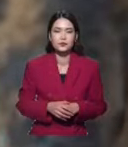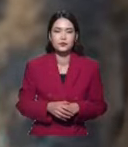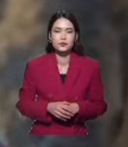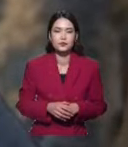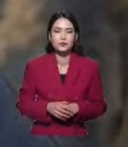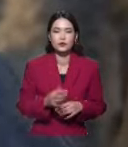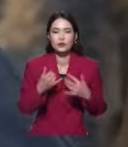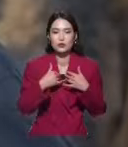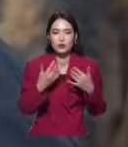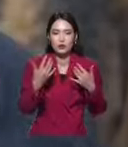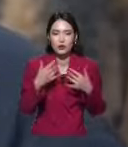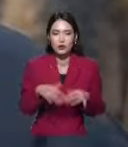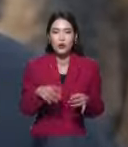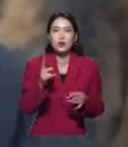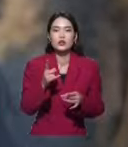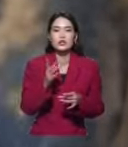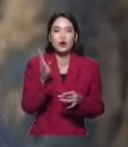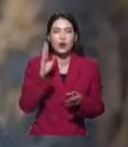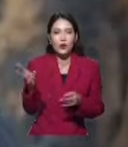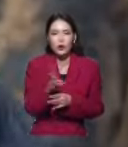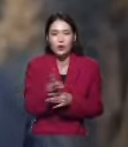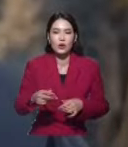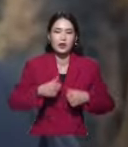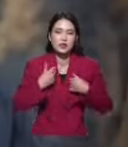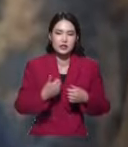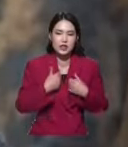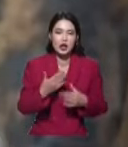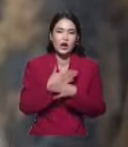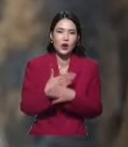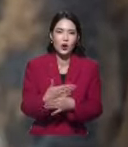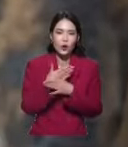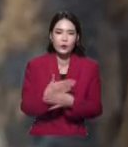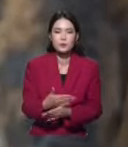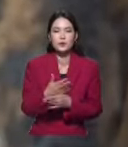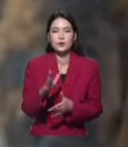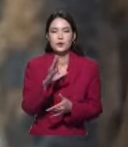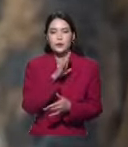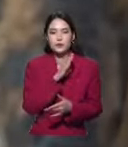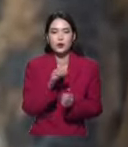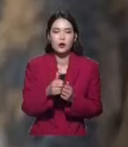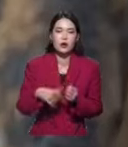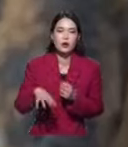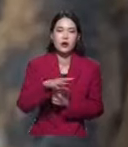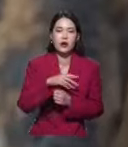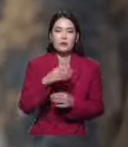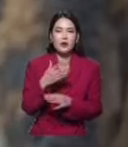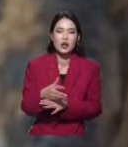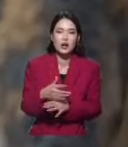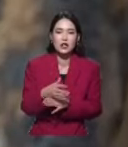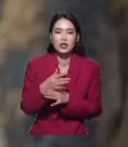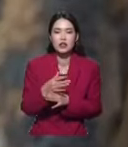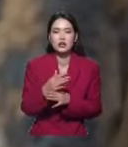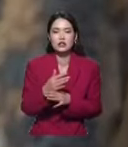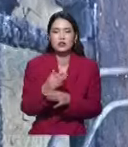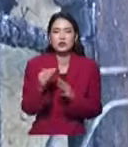үйге кетті төбе, шу шашқанда. Бізге енді бір көмек керек, қалай не істейміз білмеймін, бәрі машинада кредит, үйге мына